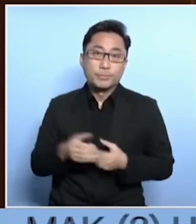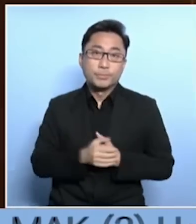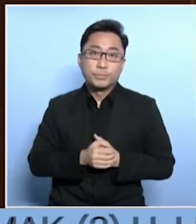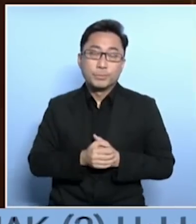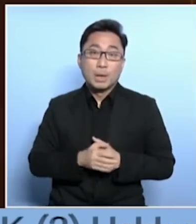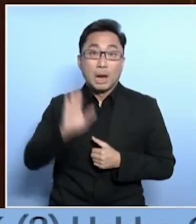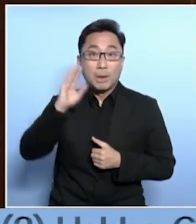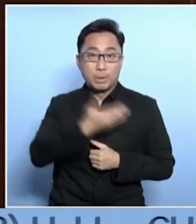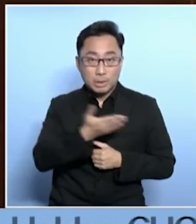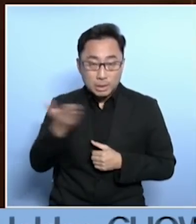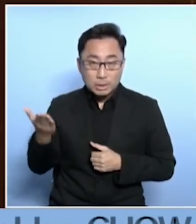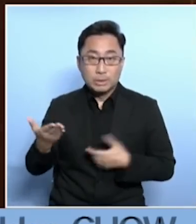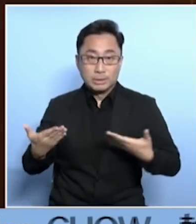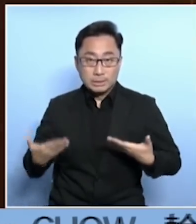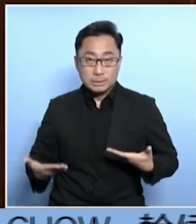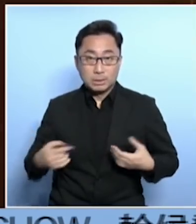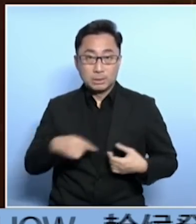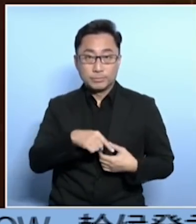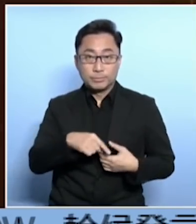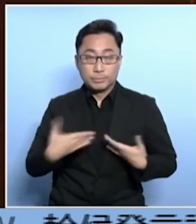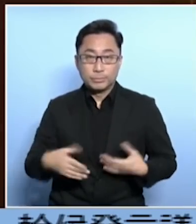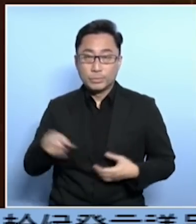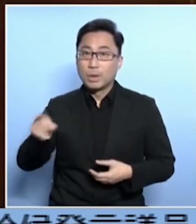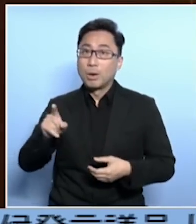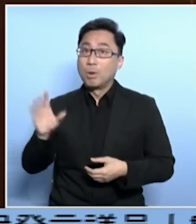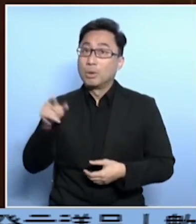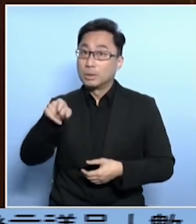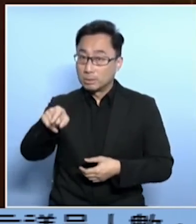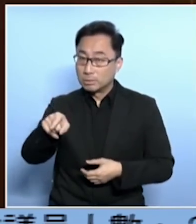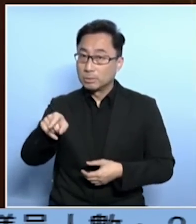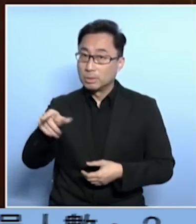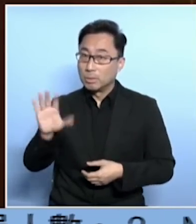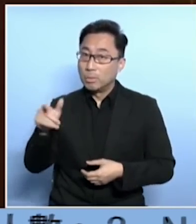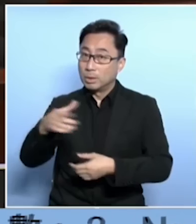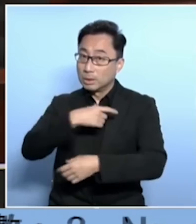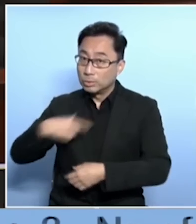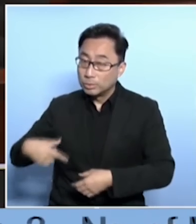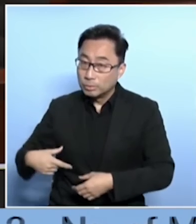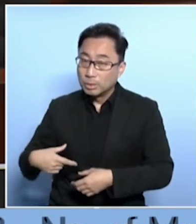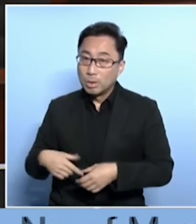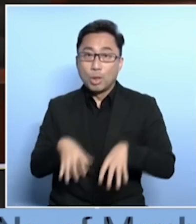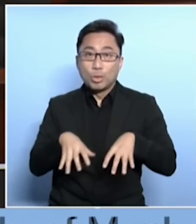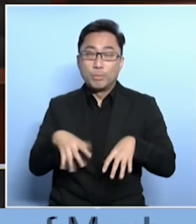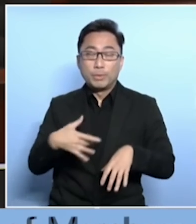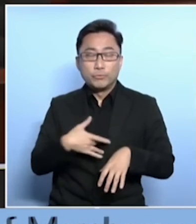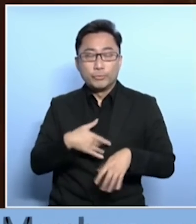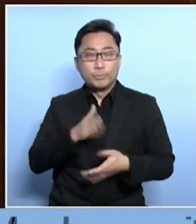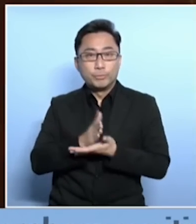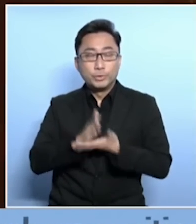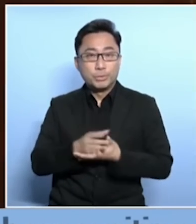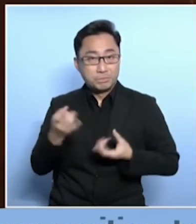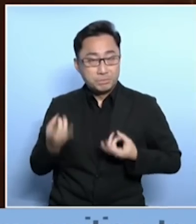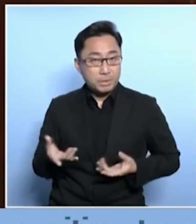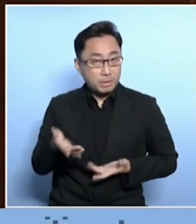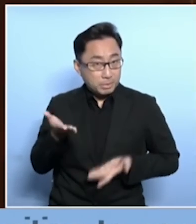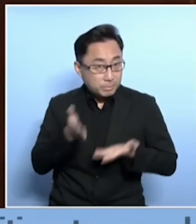是不是踩到他。不要利用這個場合。黃定光議員，黃定光議員， 同一種動物可能會感受很深的。